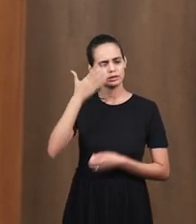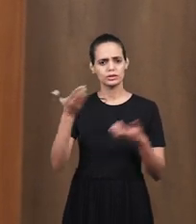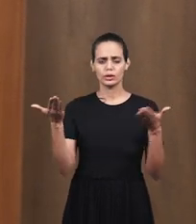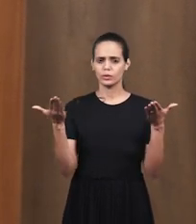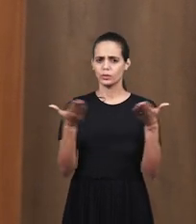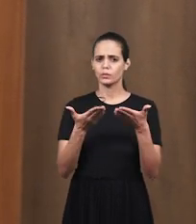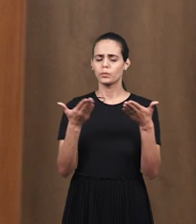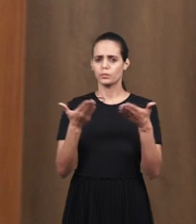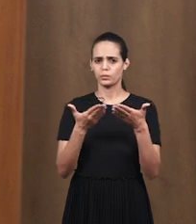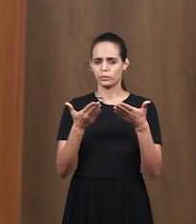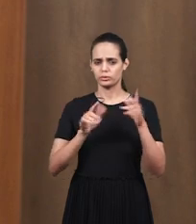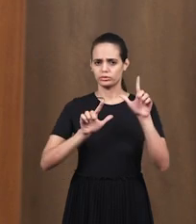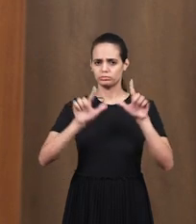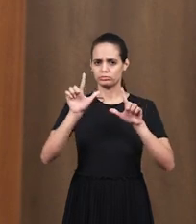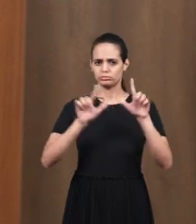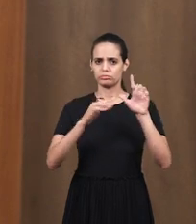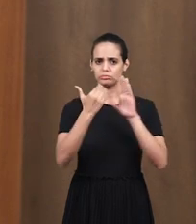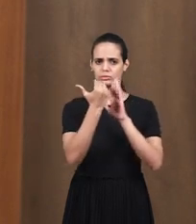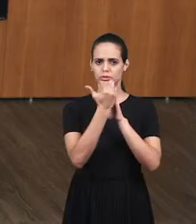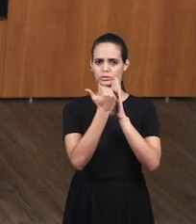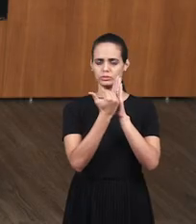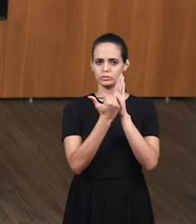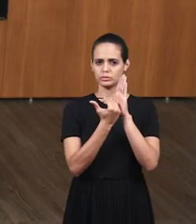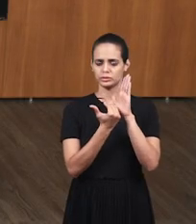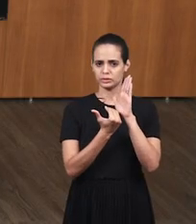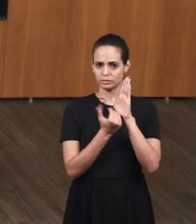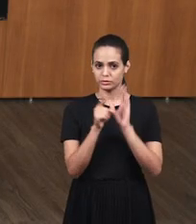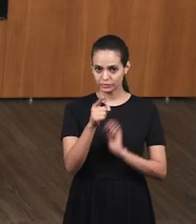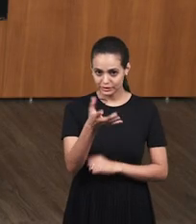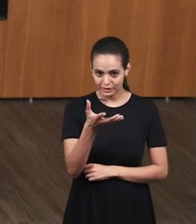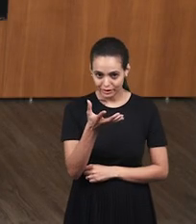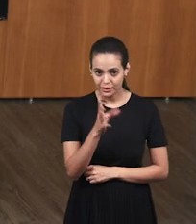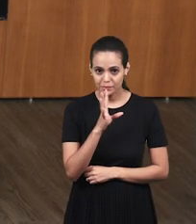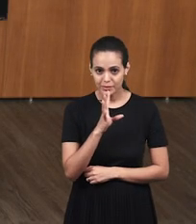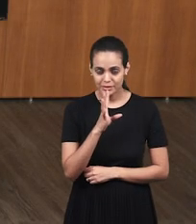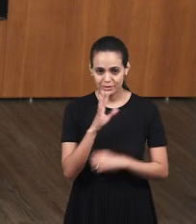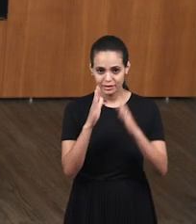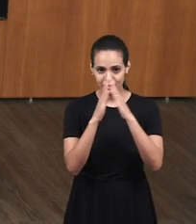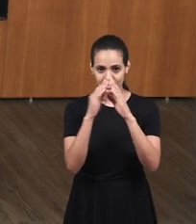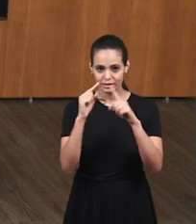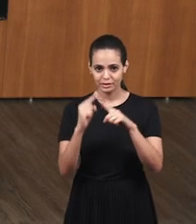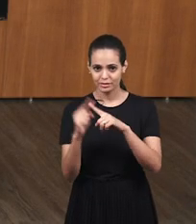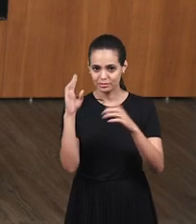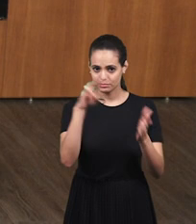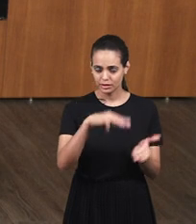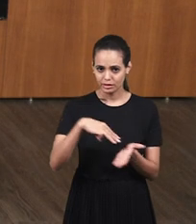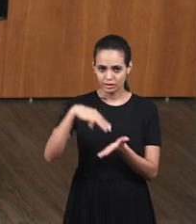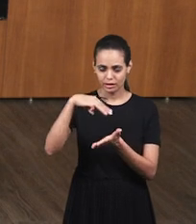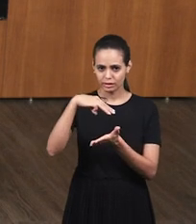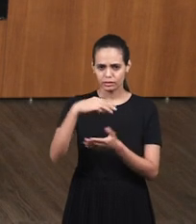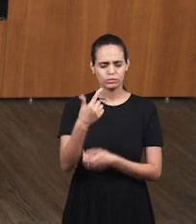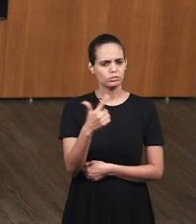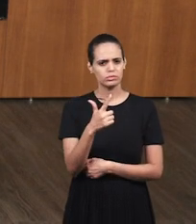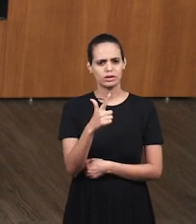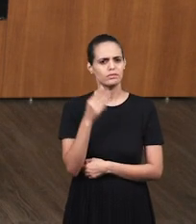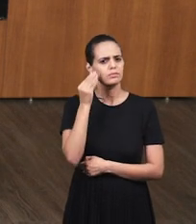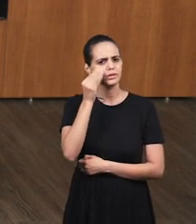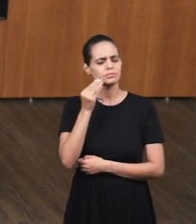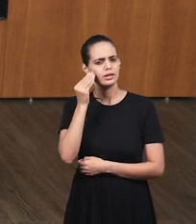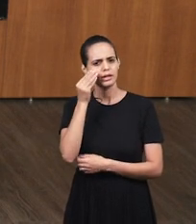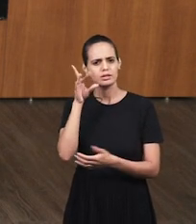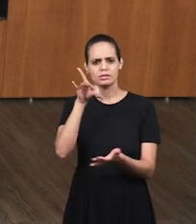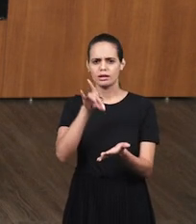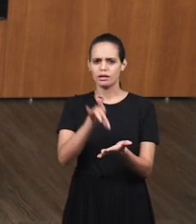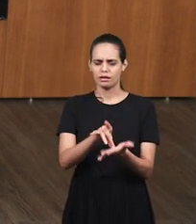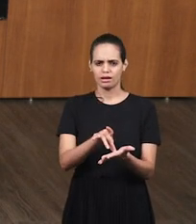par le message qui a été transmis à travers cette programmation. Vous aimeriez connaître l'Église chrétienne Maranatha, vous n'avez